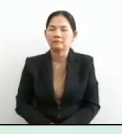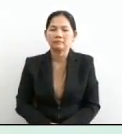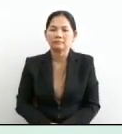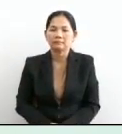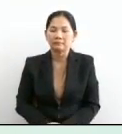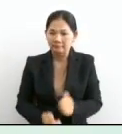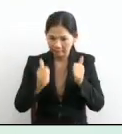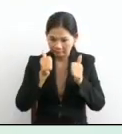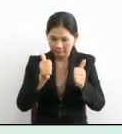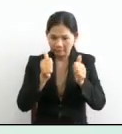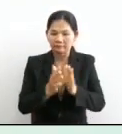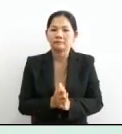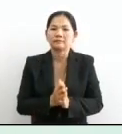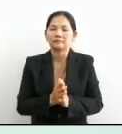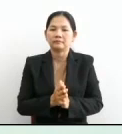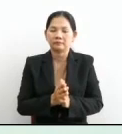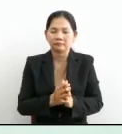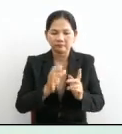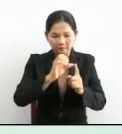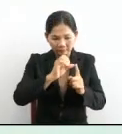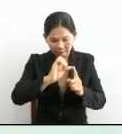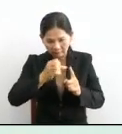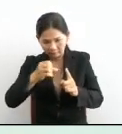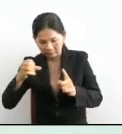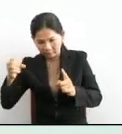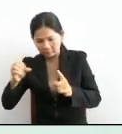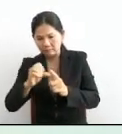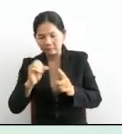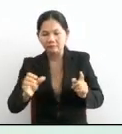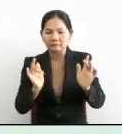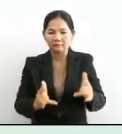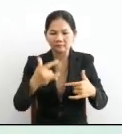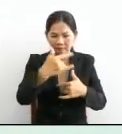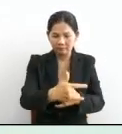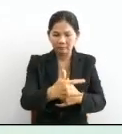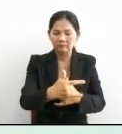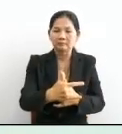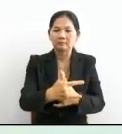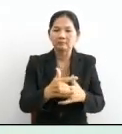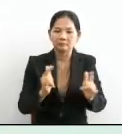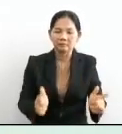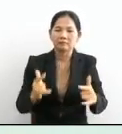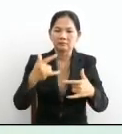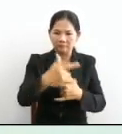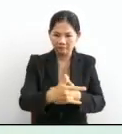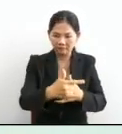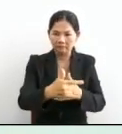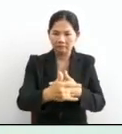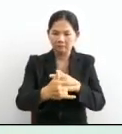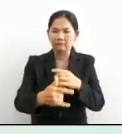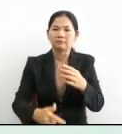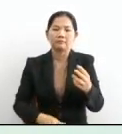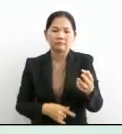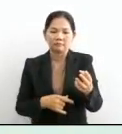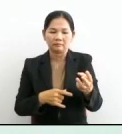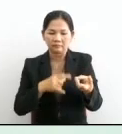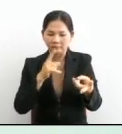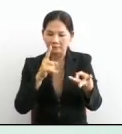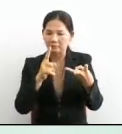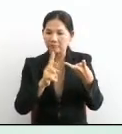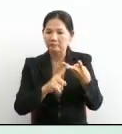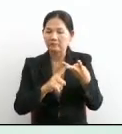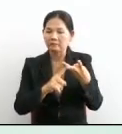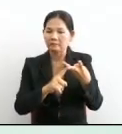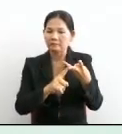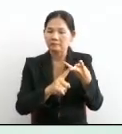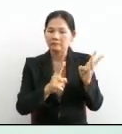Cha là ôn mà con cha cứ nơi con nông cha nơi con nông bảo ọp tỷ phần mán con cha cứ bảo ọp tỷ pi